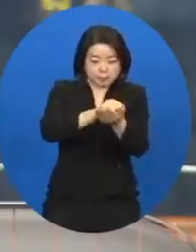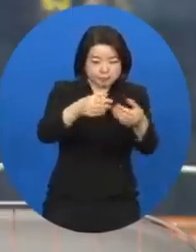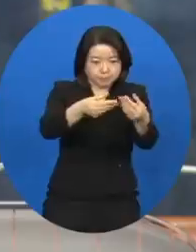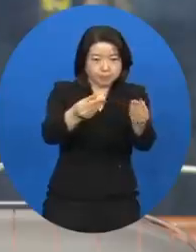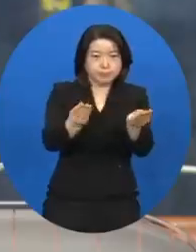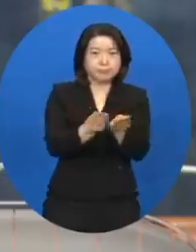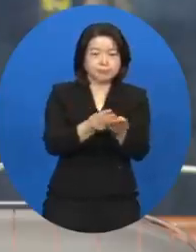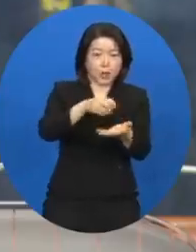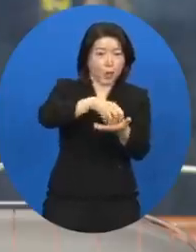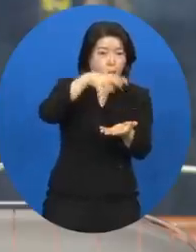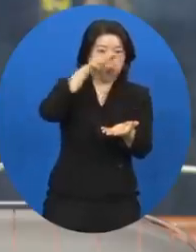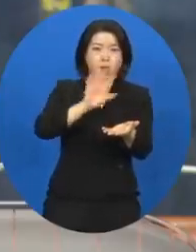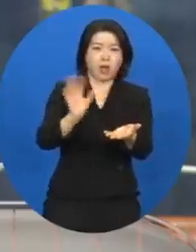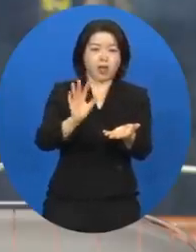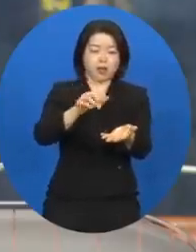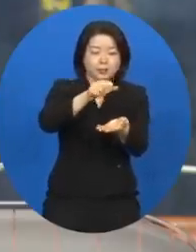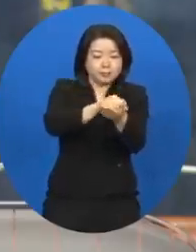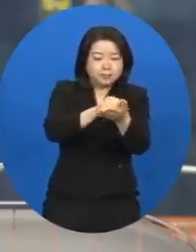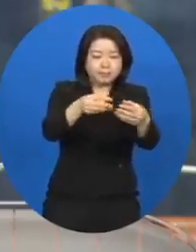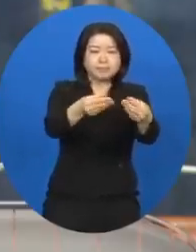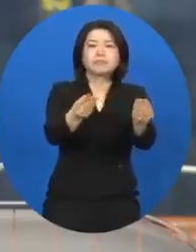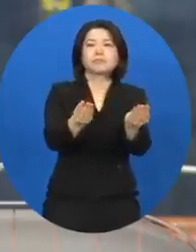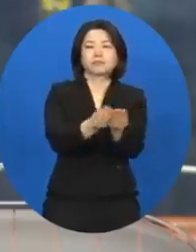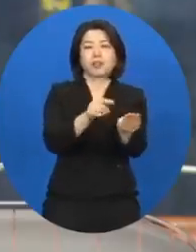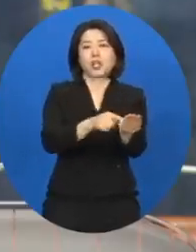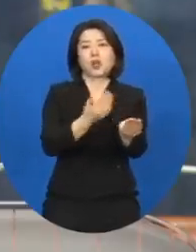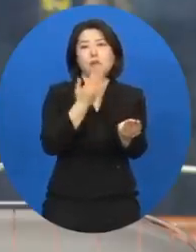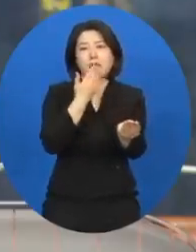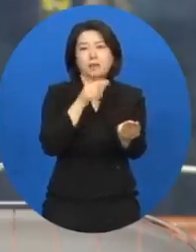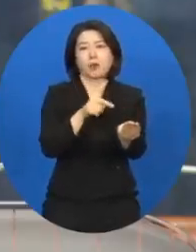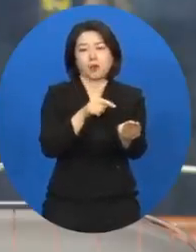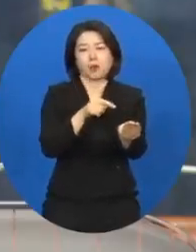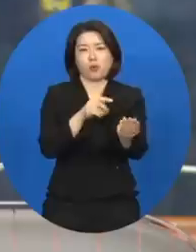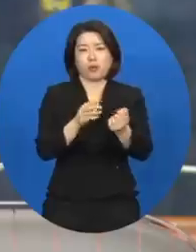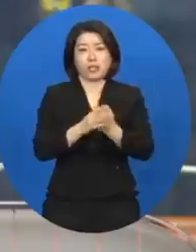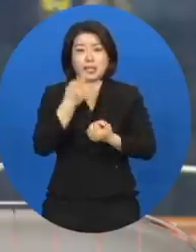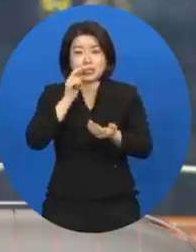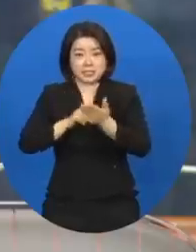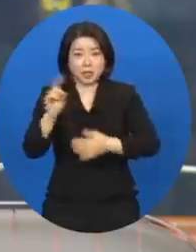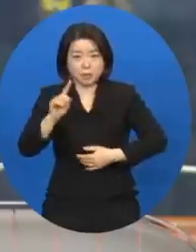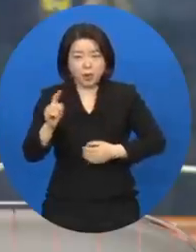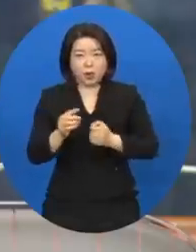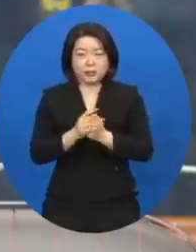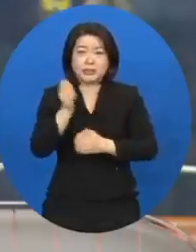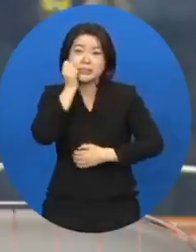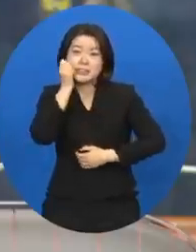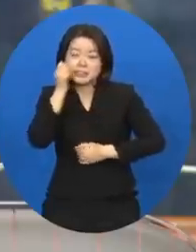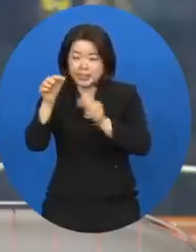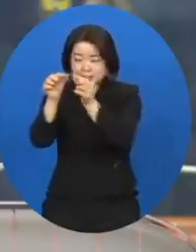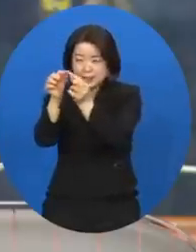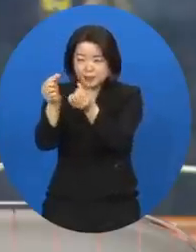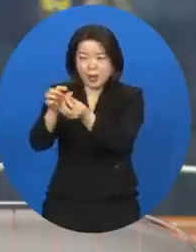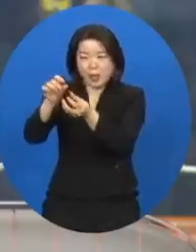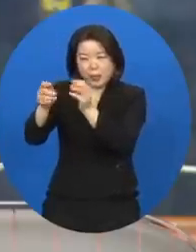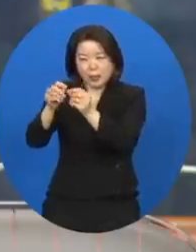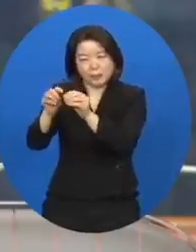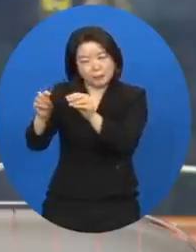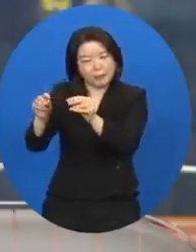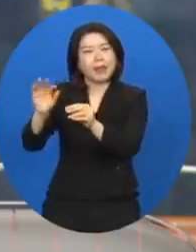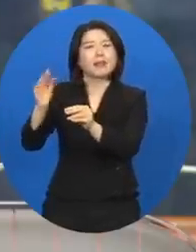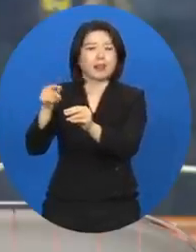무교병, 쉽게 여러분이 연상할 수 있을 거면 크래커 같은 부서지는 그런